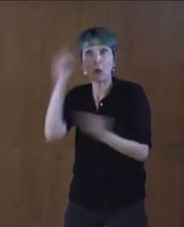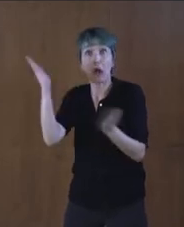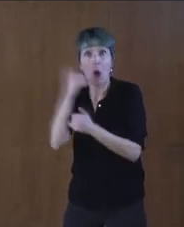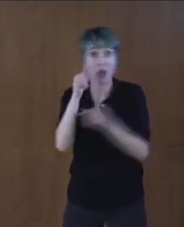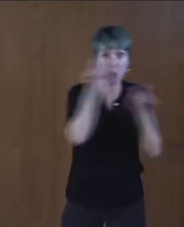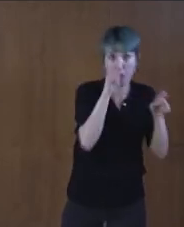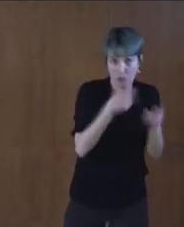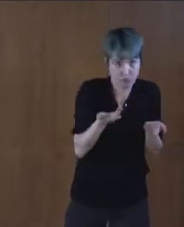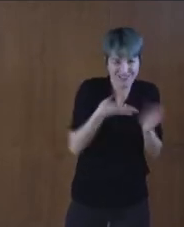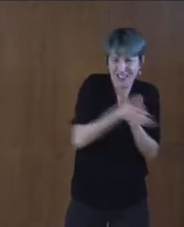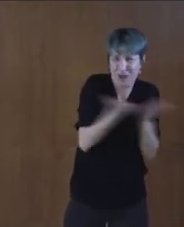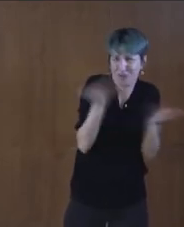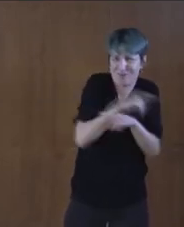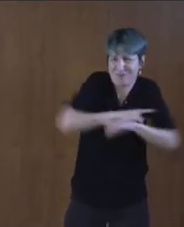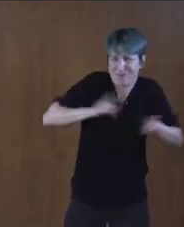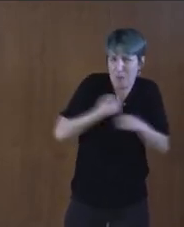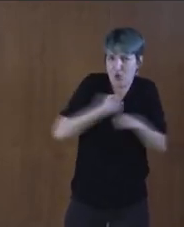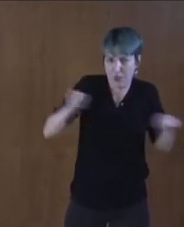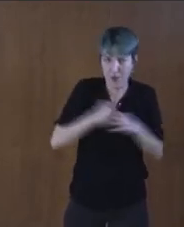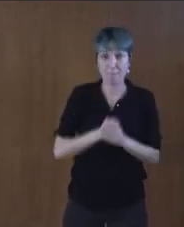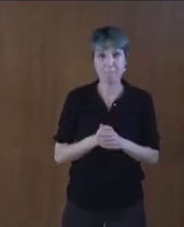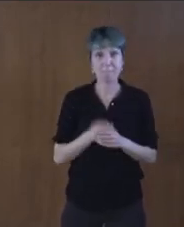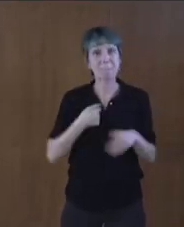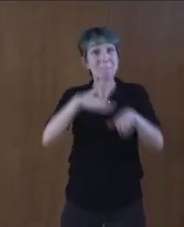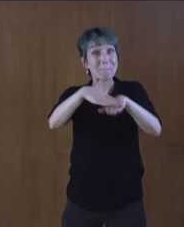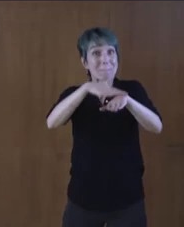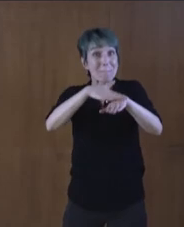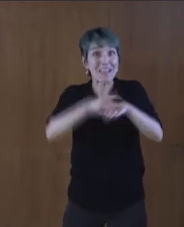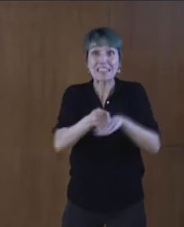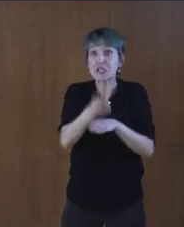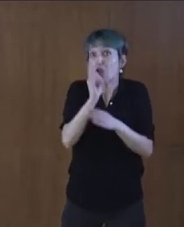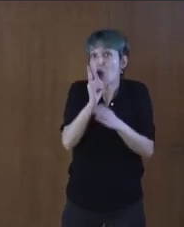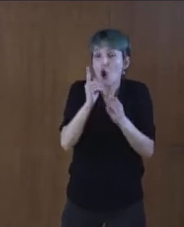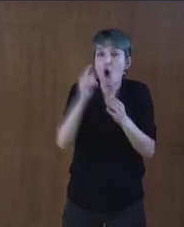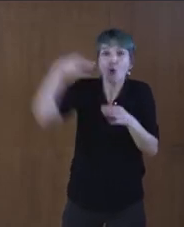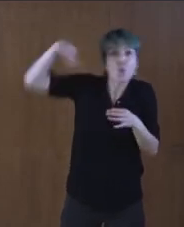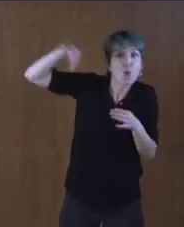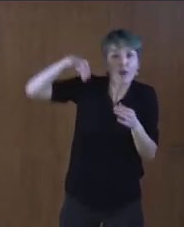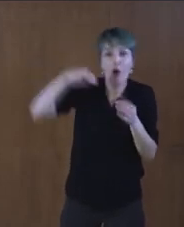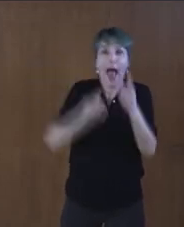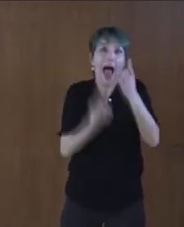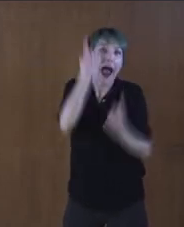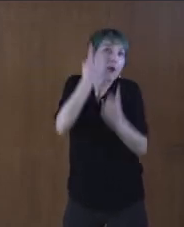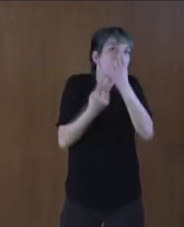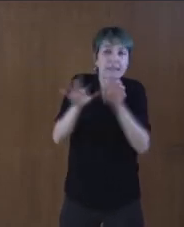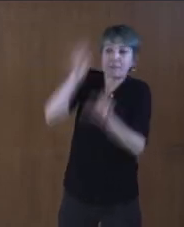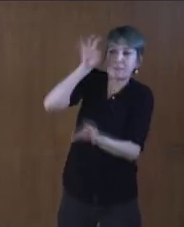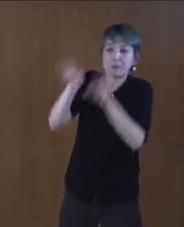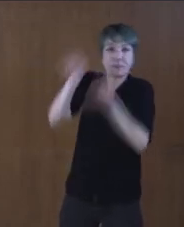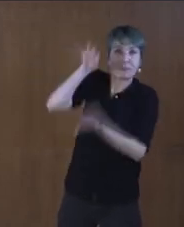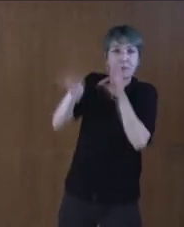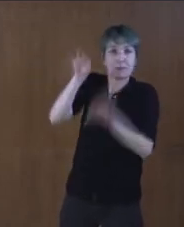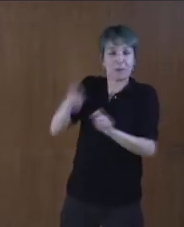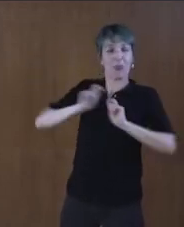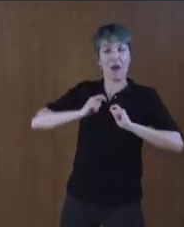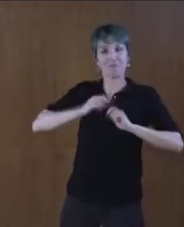perdria qualsevol significat. Perdoneu que esmenti només algunes de les satisfaccions més